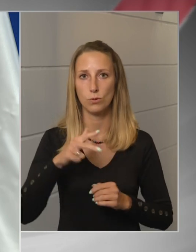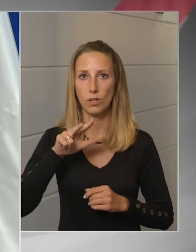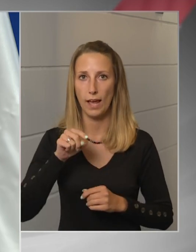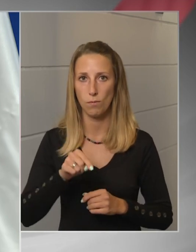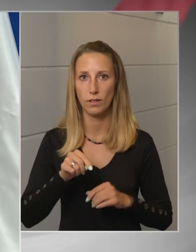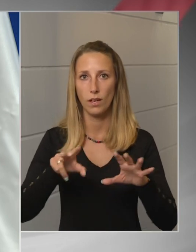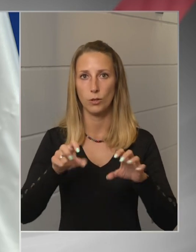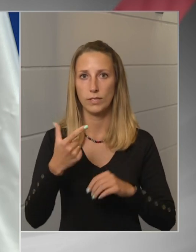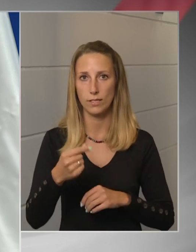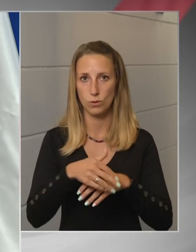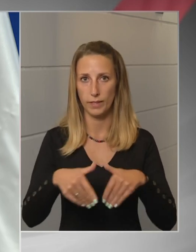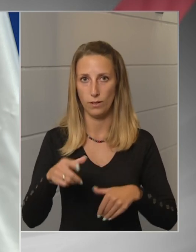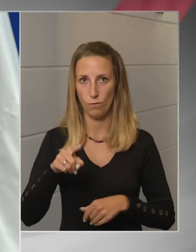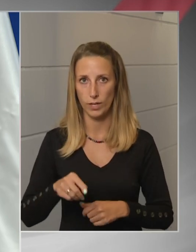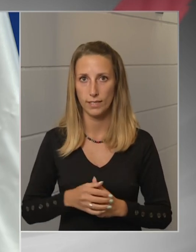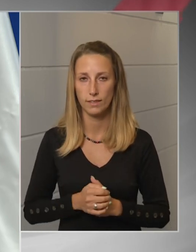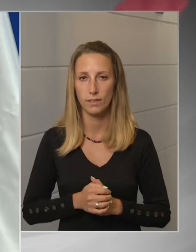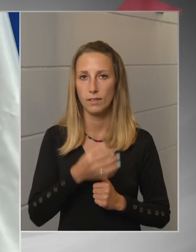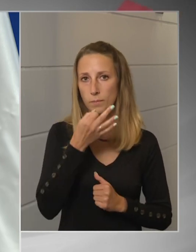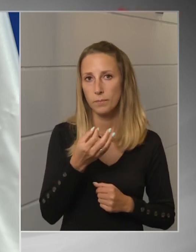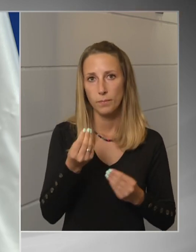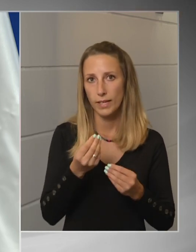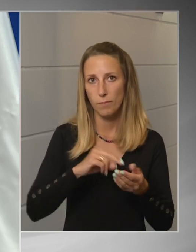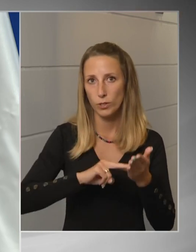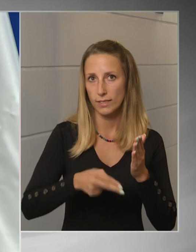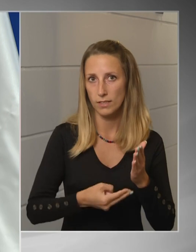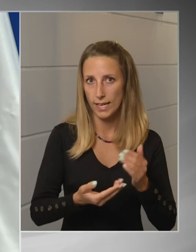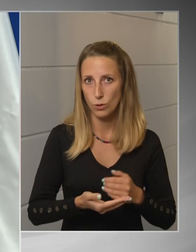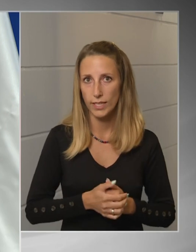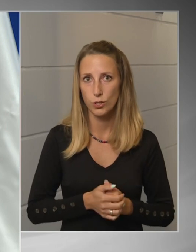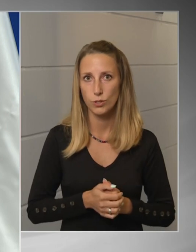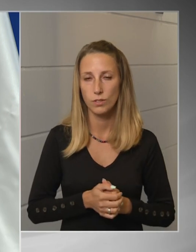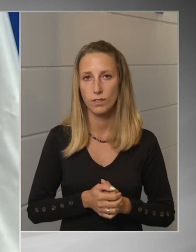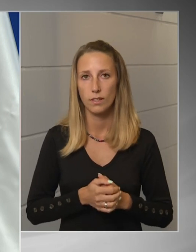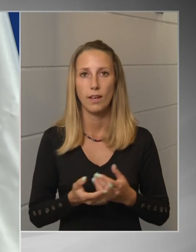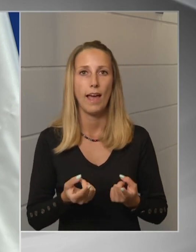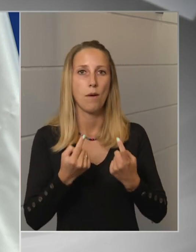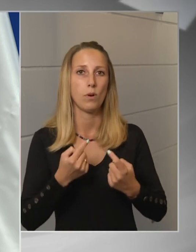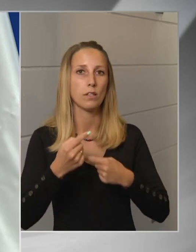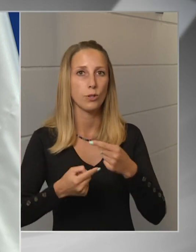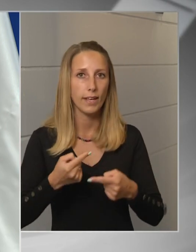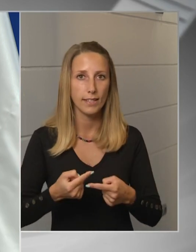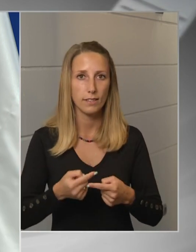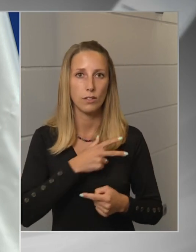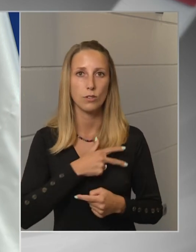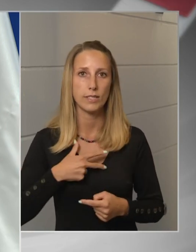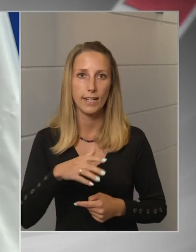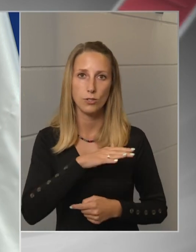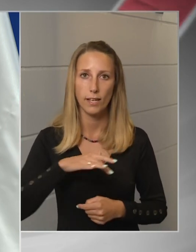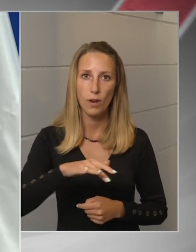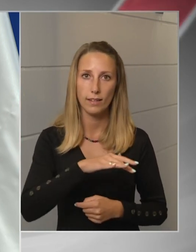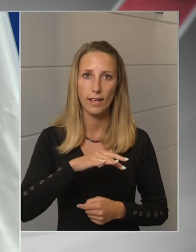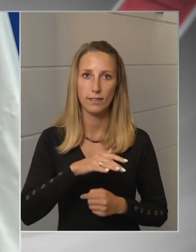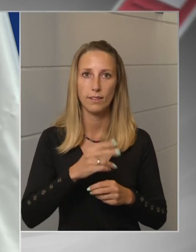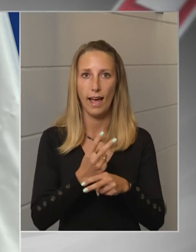820 millió forint. És miért nem kötik meg a szerződést velük? Ebből azt következik, hogy a szociális területen,